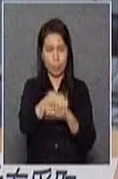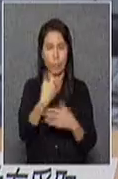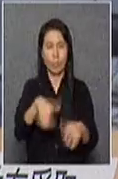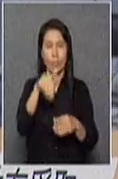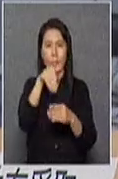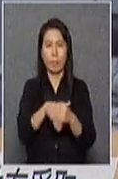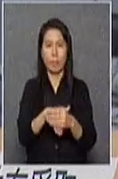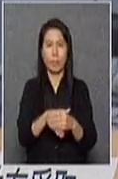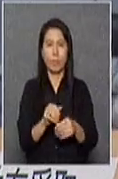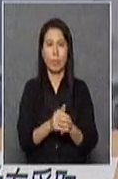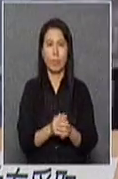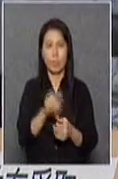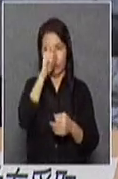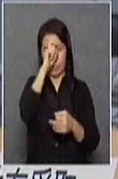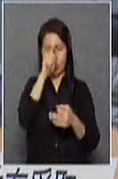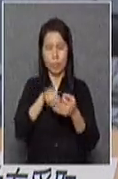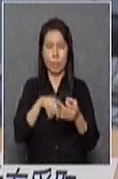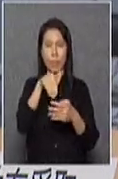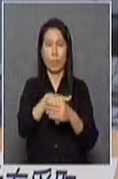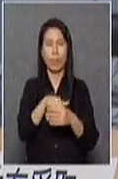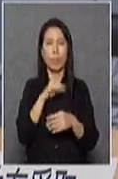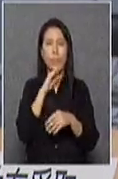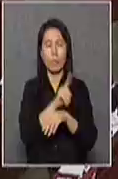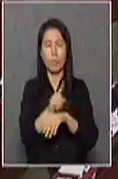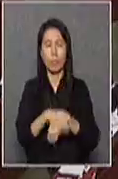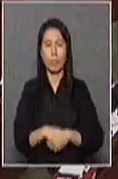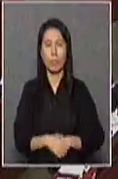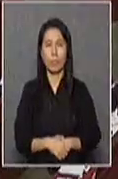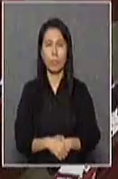決。梁國雄議員要求記名表決，表決鐘響一分鐘。